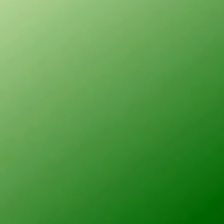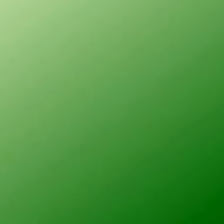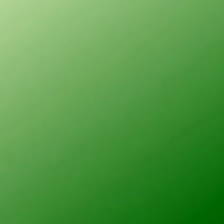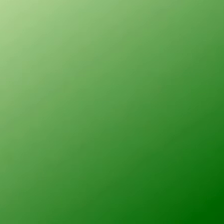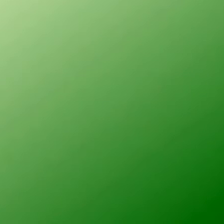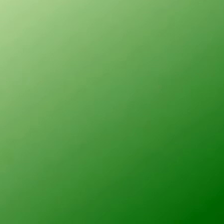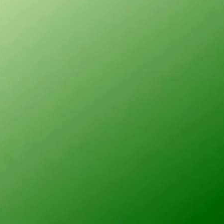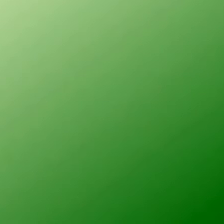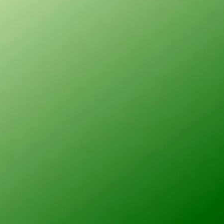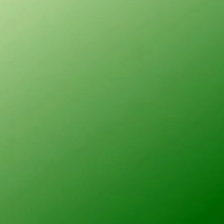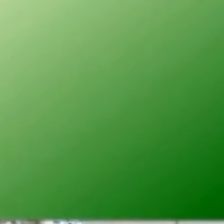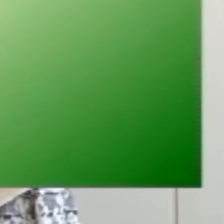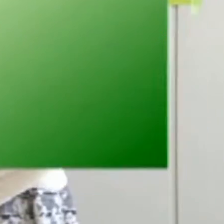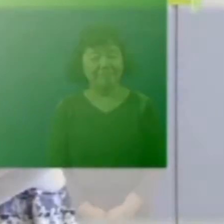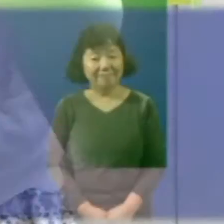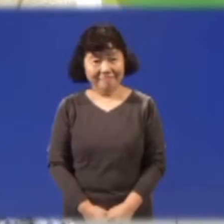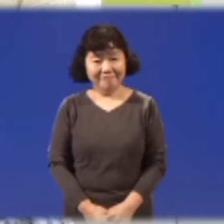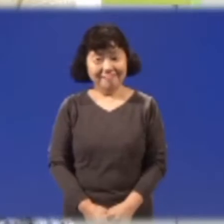ください。